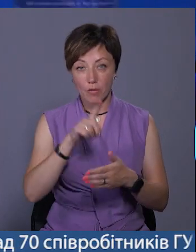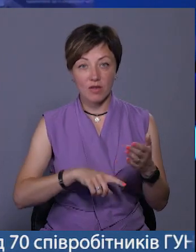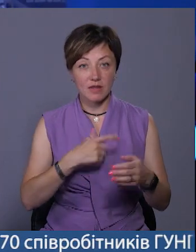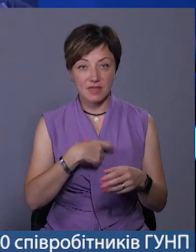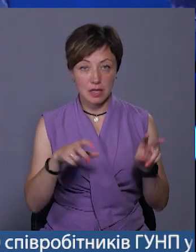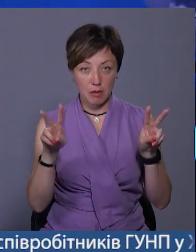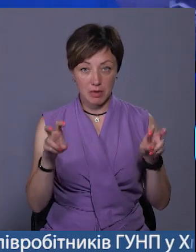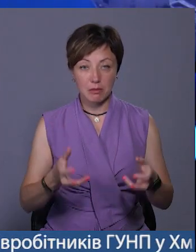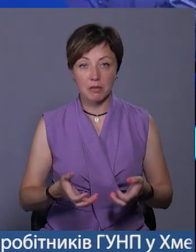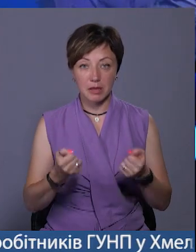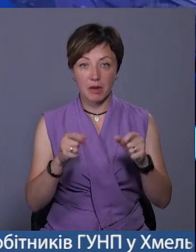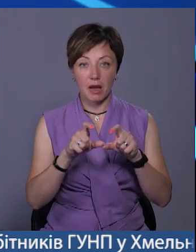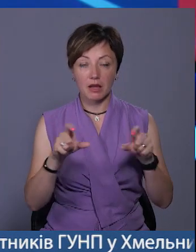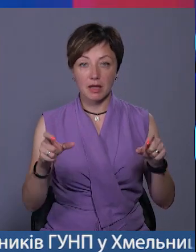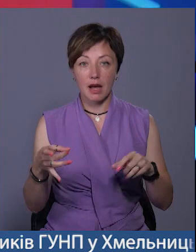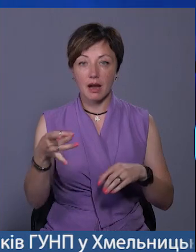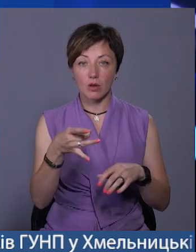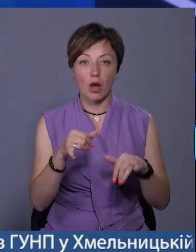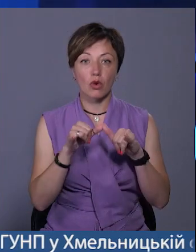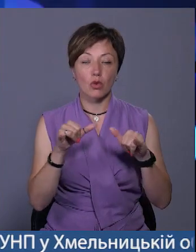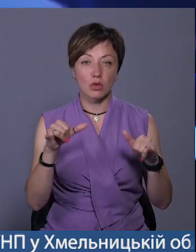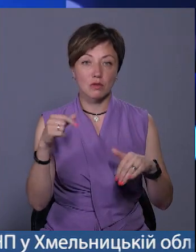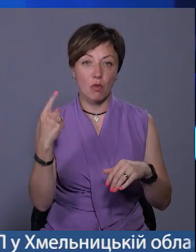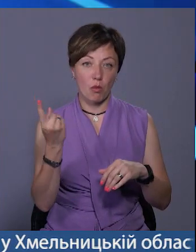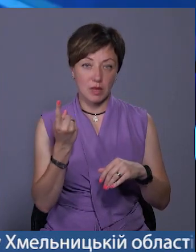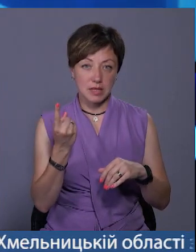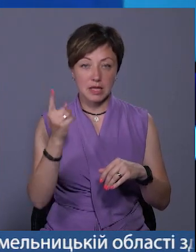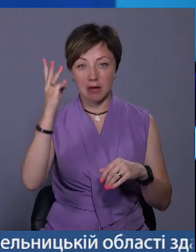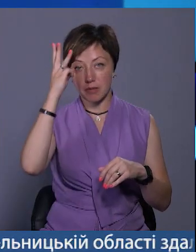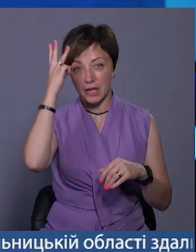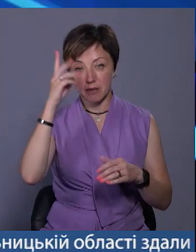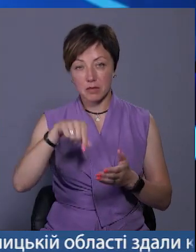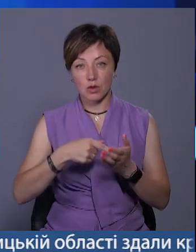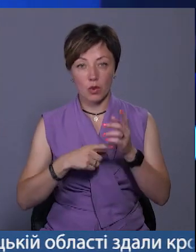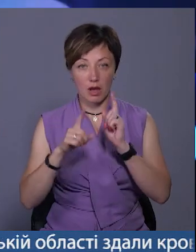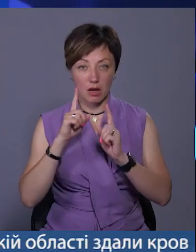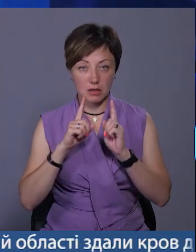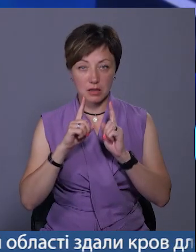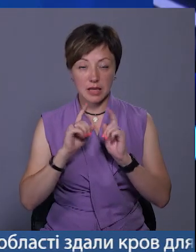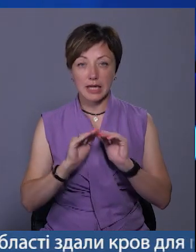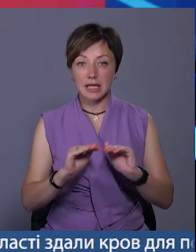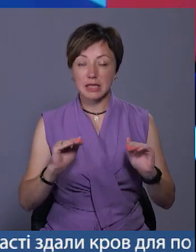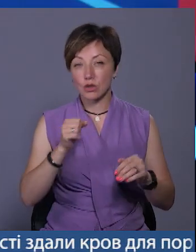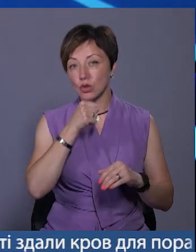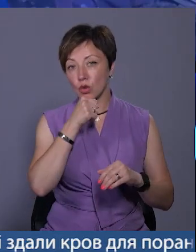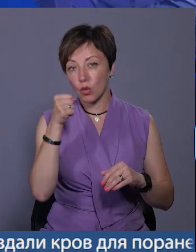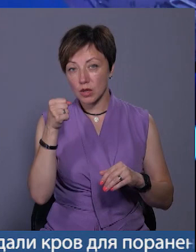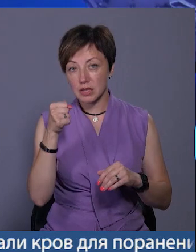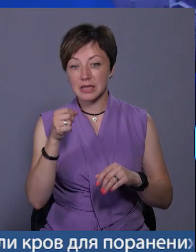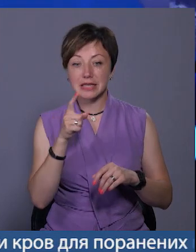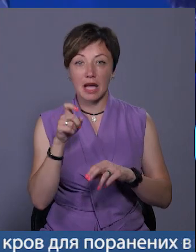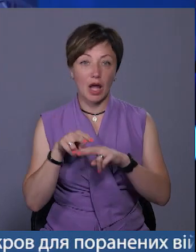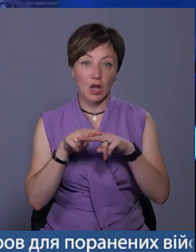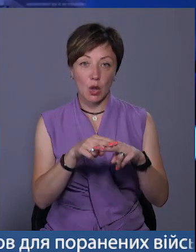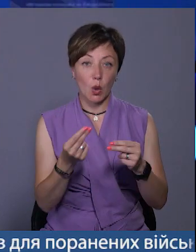себе» за підтримки Агенції регіонального розвитку області та Хмельницької міської ради. Діти і дорослі за донати